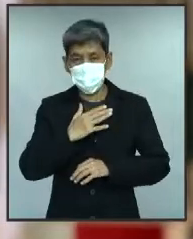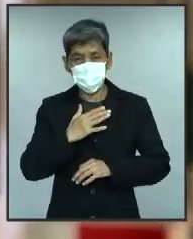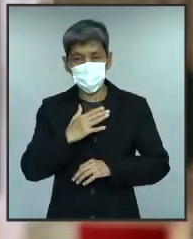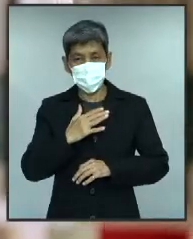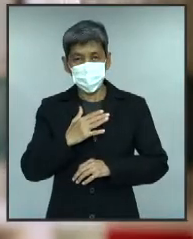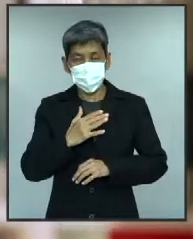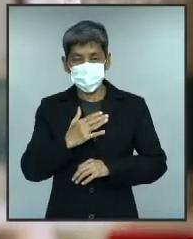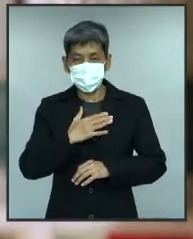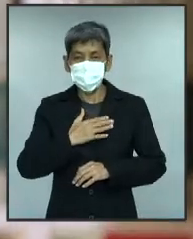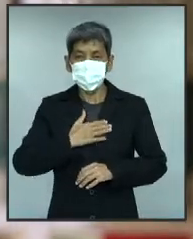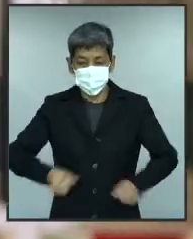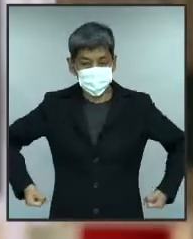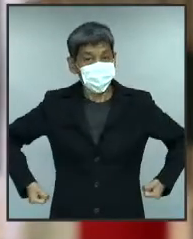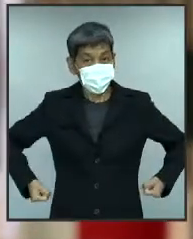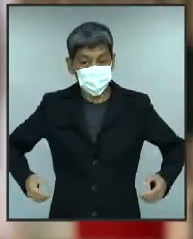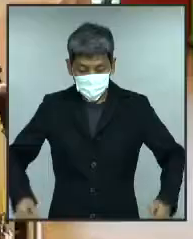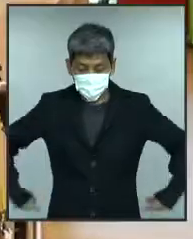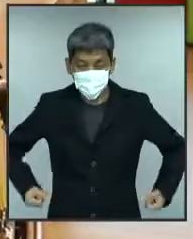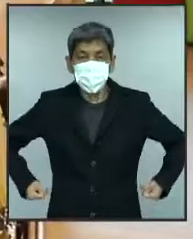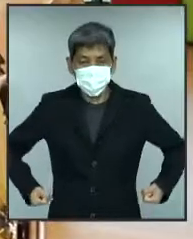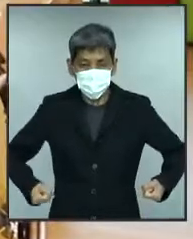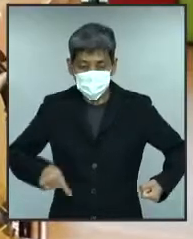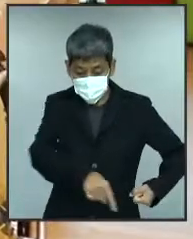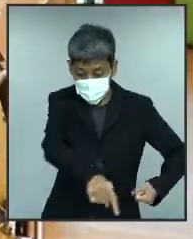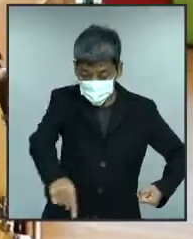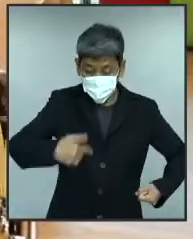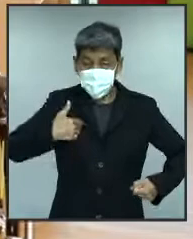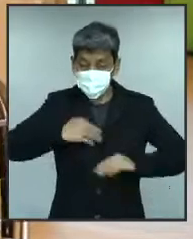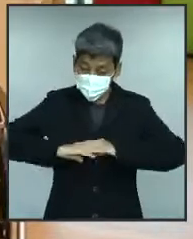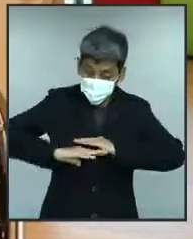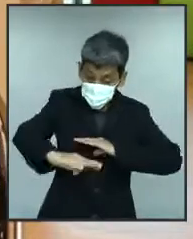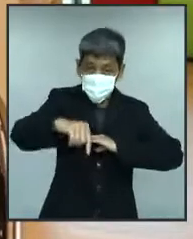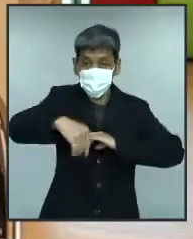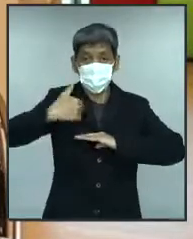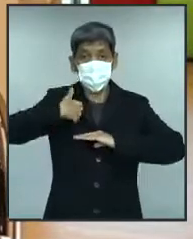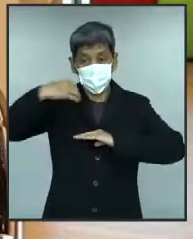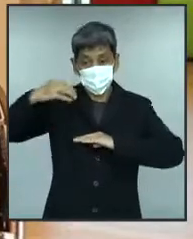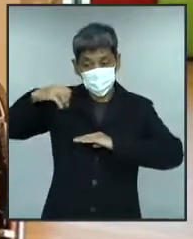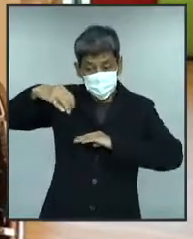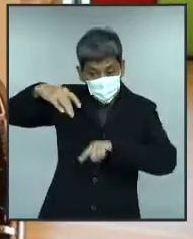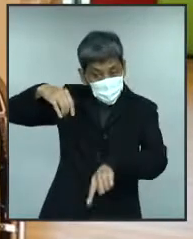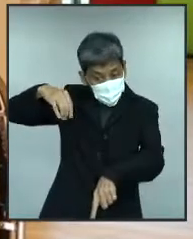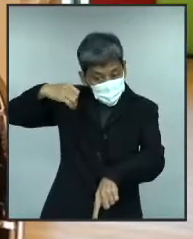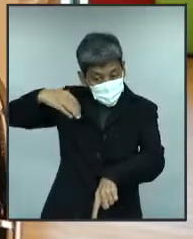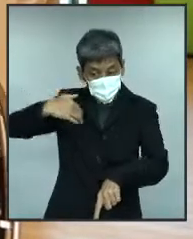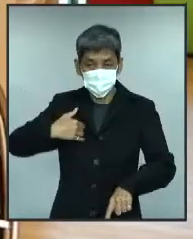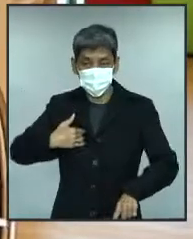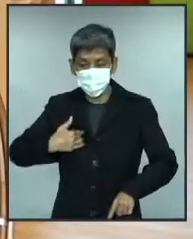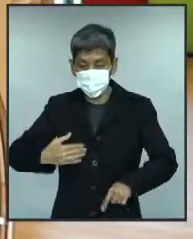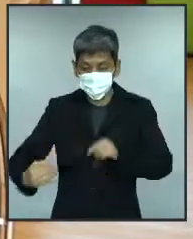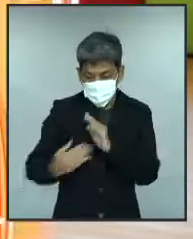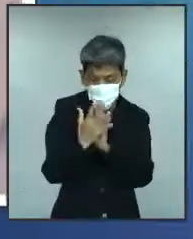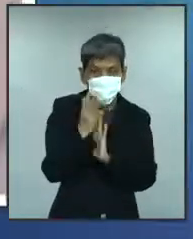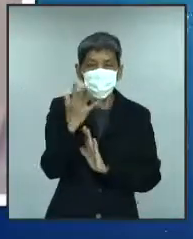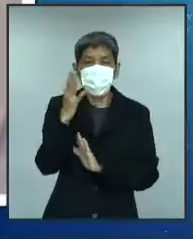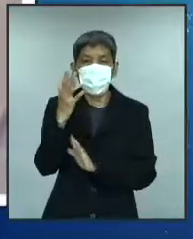ใช้ตัวรถเข็นบางจุดเองมีสถานที่ที่มีขึ้นแม่เหล็กไฟฟ้าตัวนั้นก็จะไม่มากว